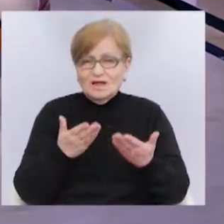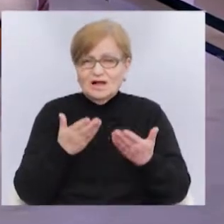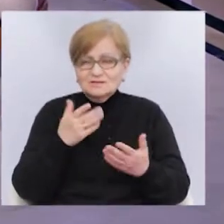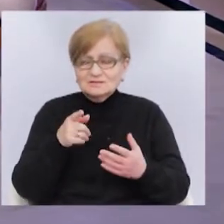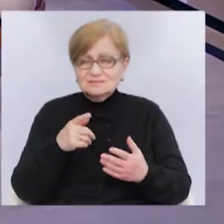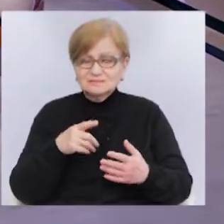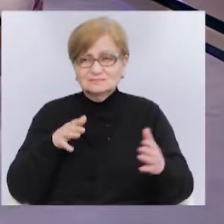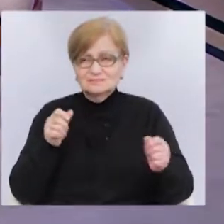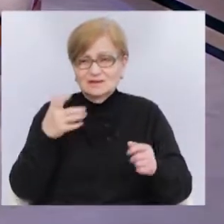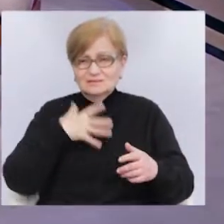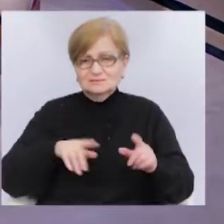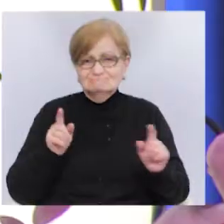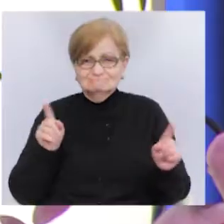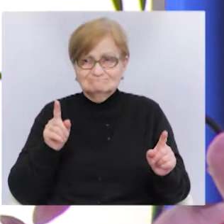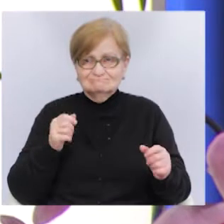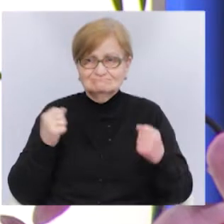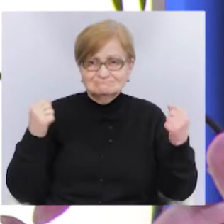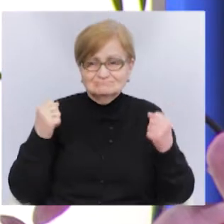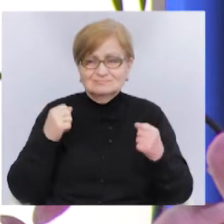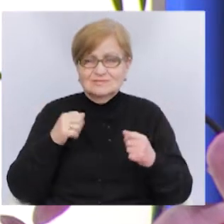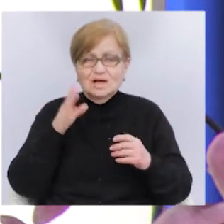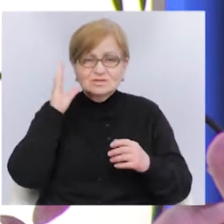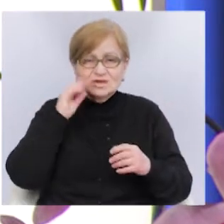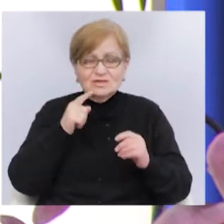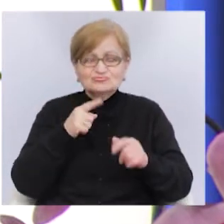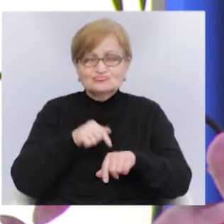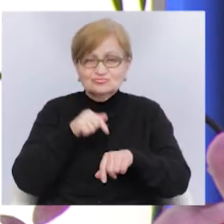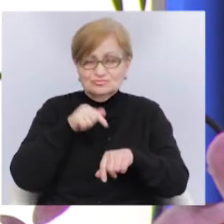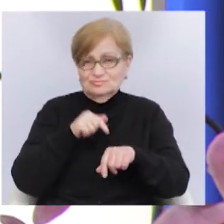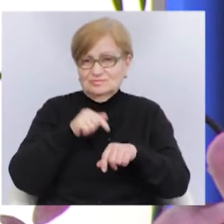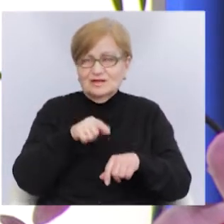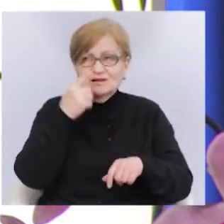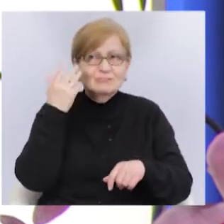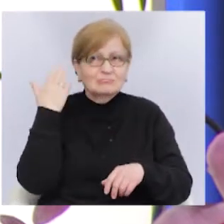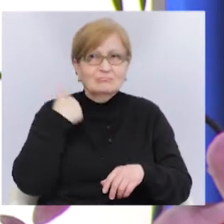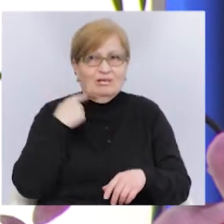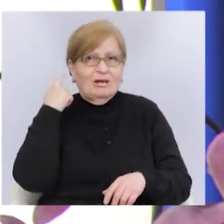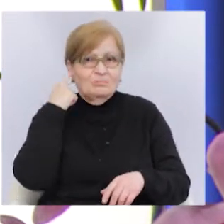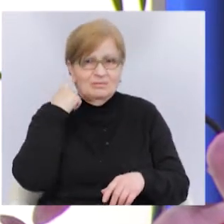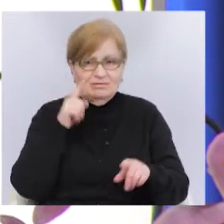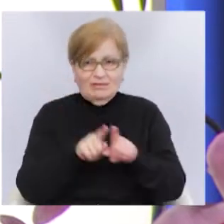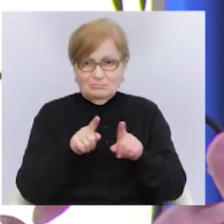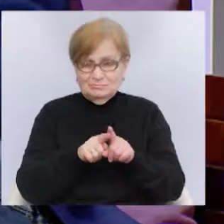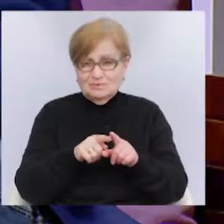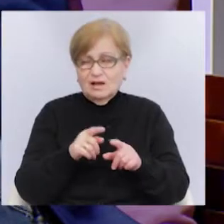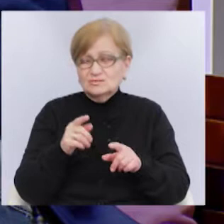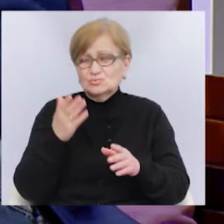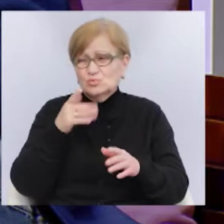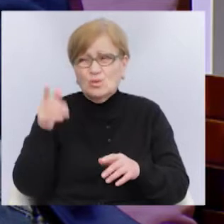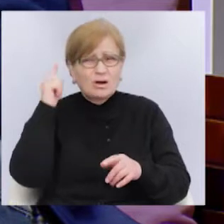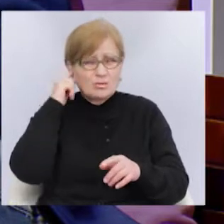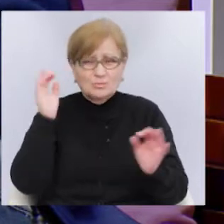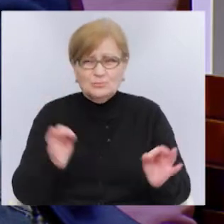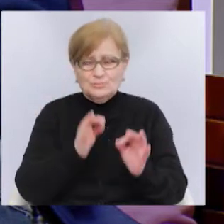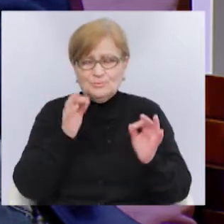ანუ სხეულებრივი რეაქციები, ვიდრე მაშინ, როდესაც შეიძლება ვინმე სხვა ტექსტს კითხულობდეს ან რამე სხვას ამბობდეს